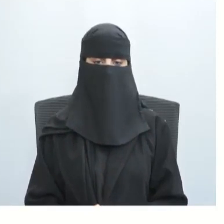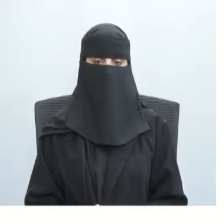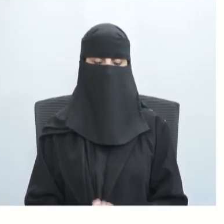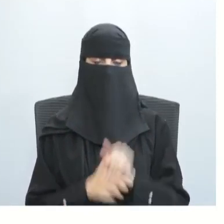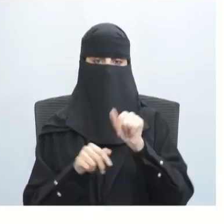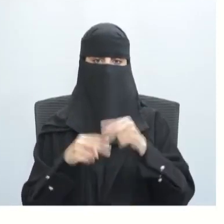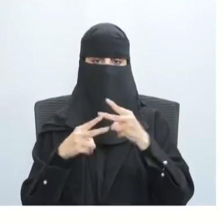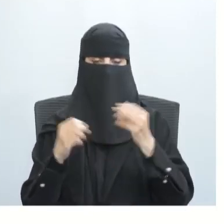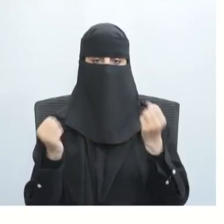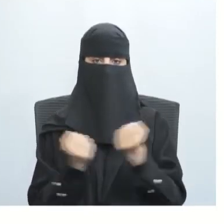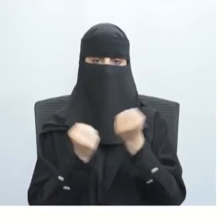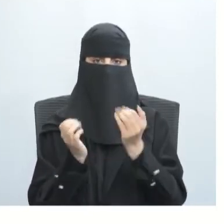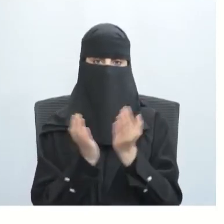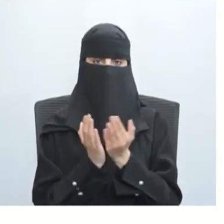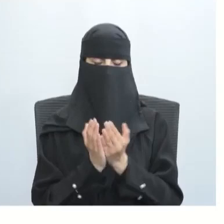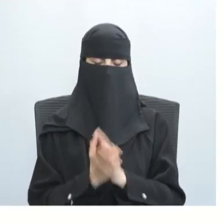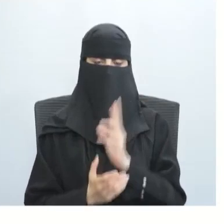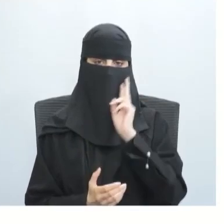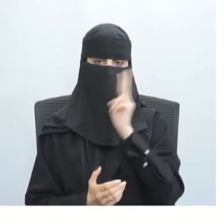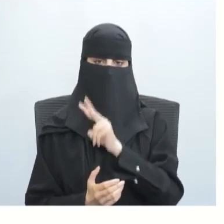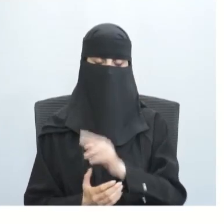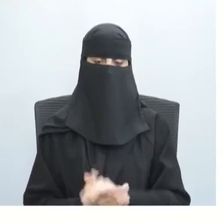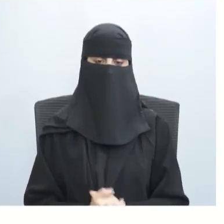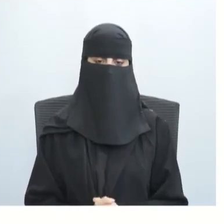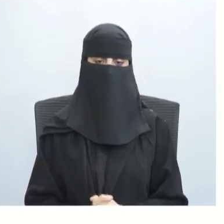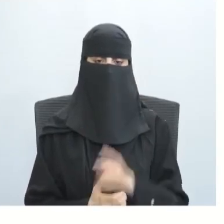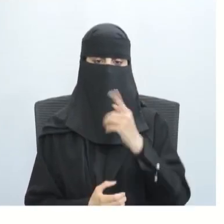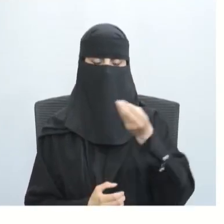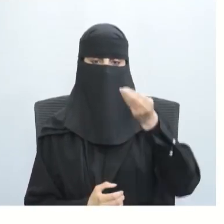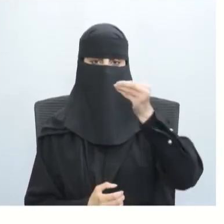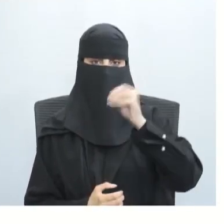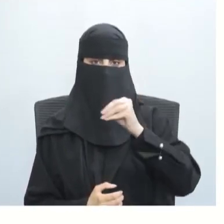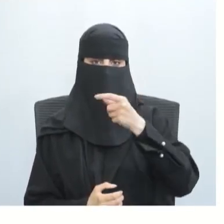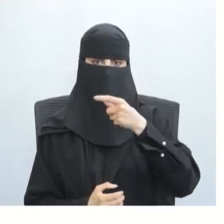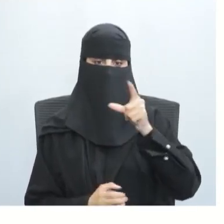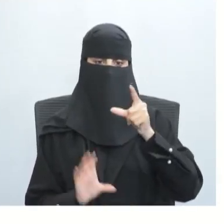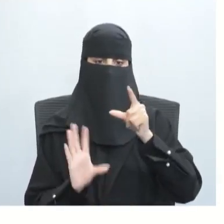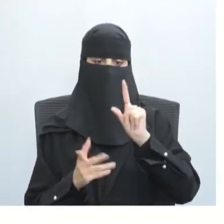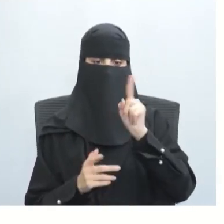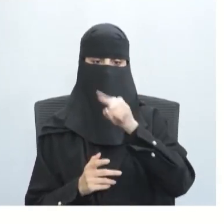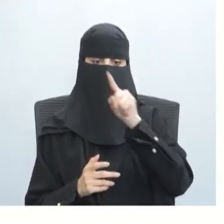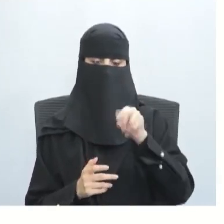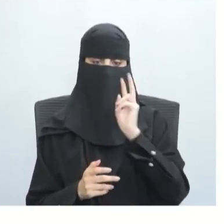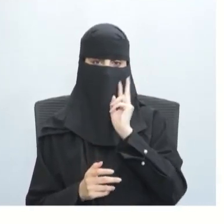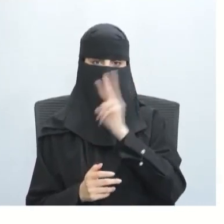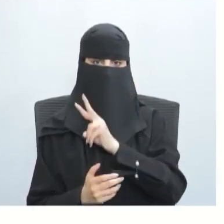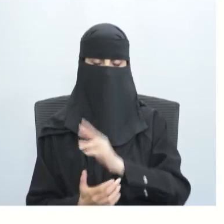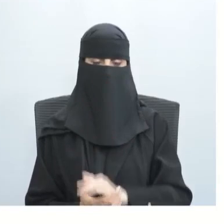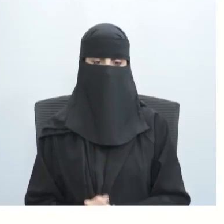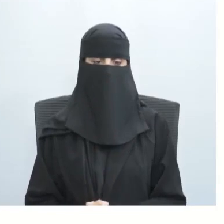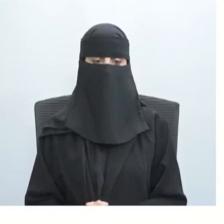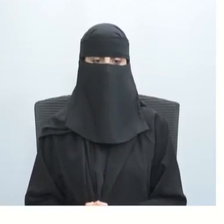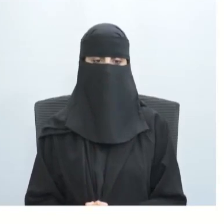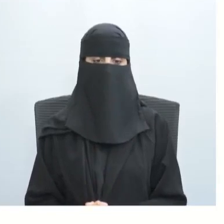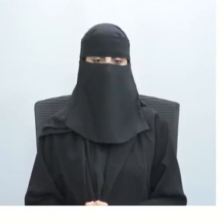نصل الى تقويم الدرس ضع علامه صح امام العباره الصحيحه وعلامه خطا امام